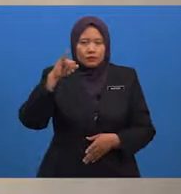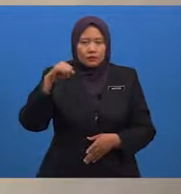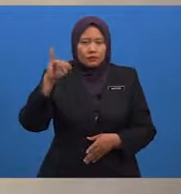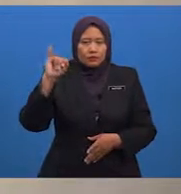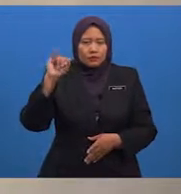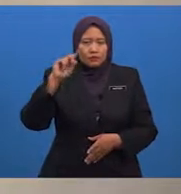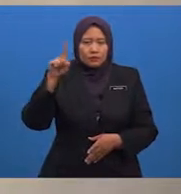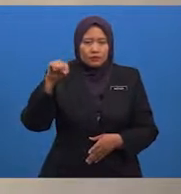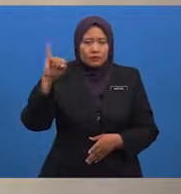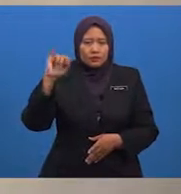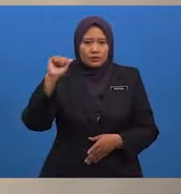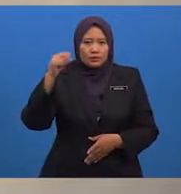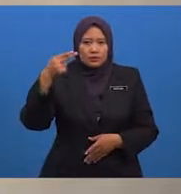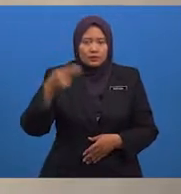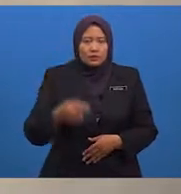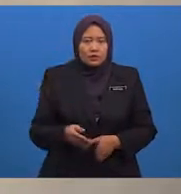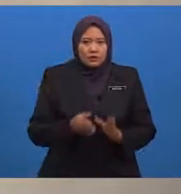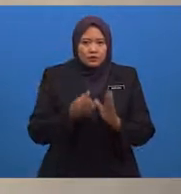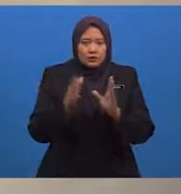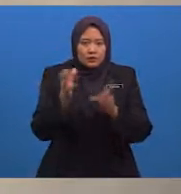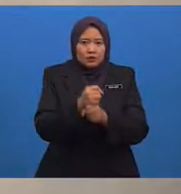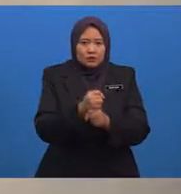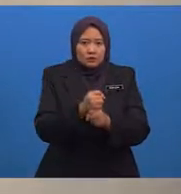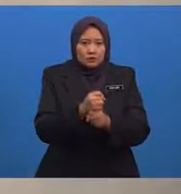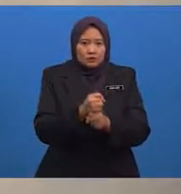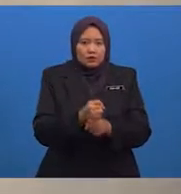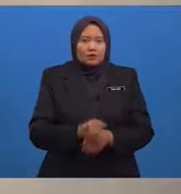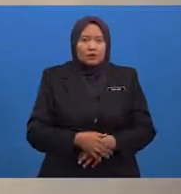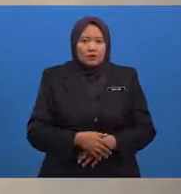Murid-murid boleh menjawab soalan ini sekarang.